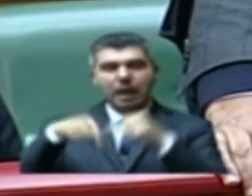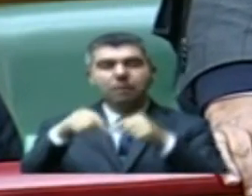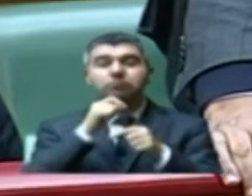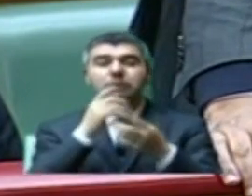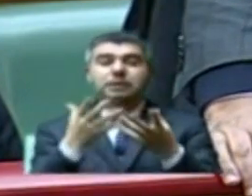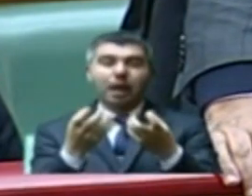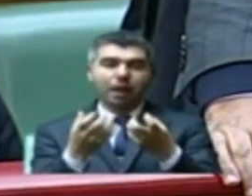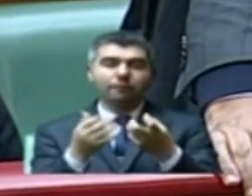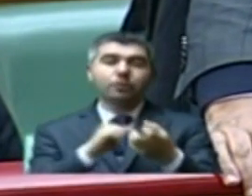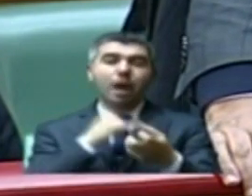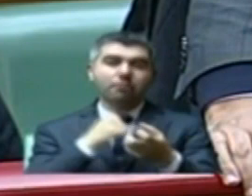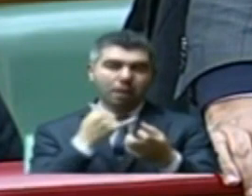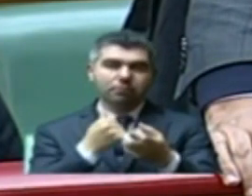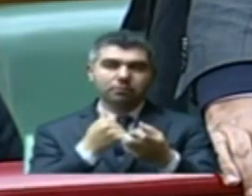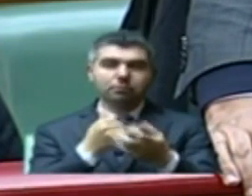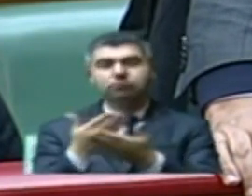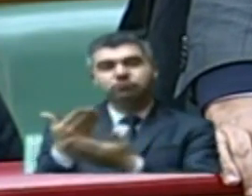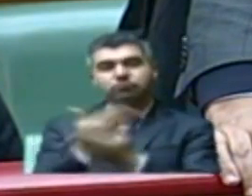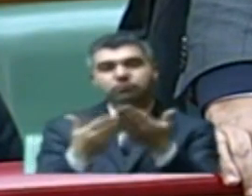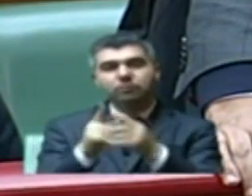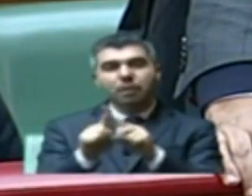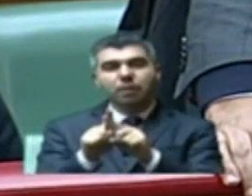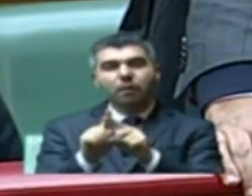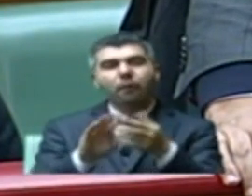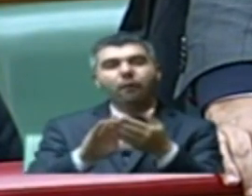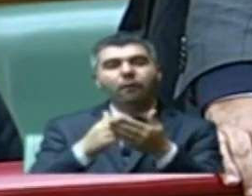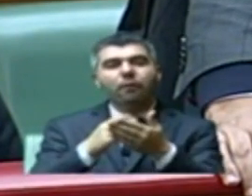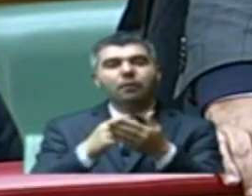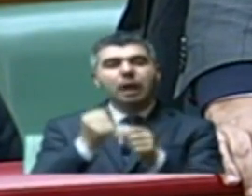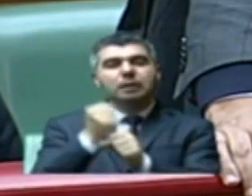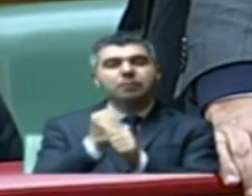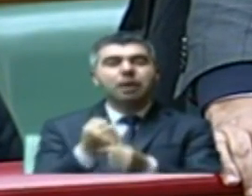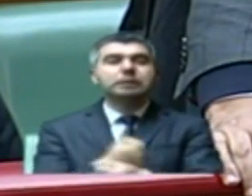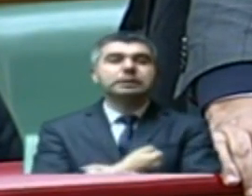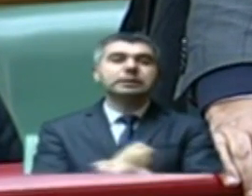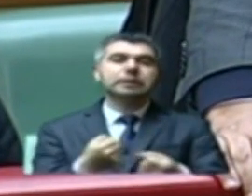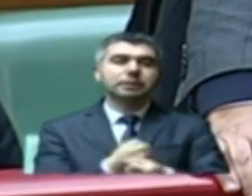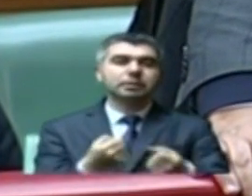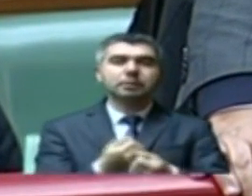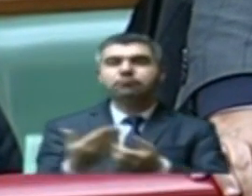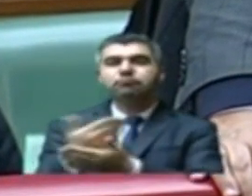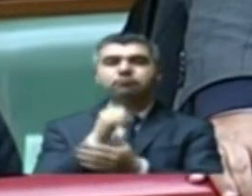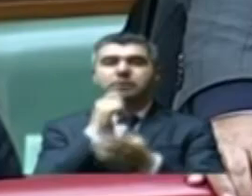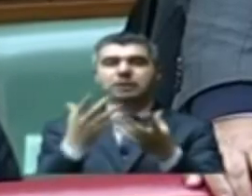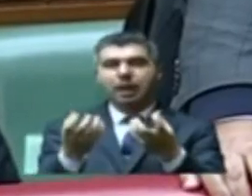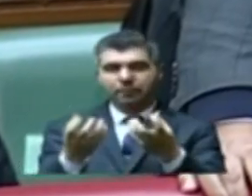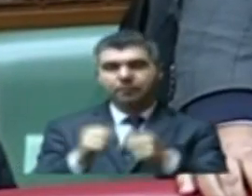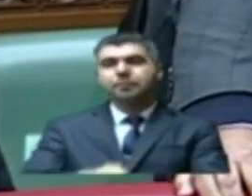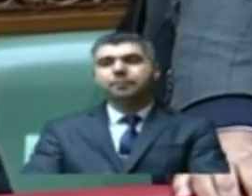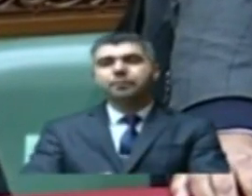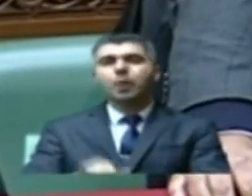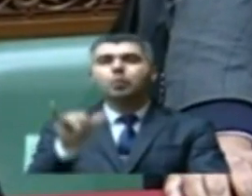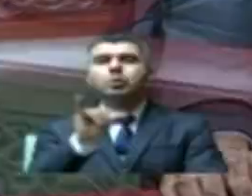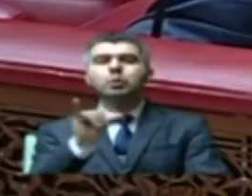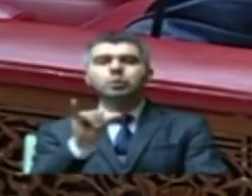ديال التكوين أنهم في عزلة تامة، أن مجموعة ديال الشباب عاطلين وغير عاجزين أنهم يولجوا سوق الشغل. هذا شكون